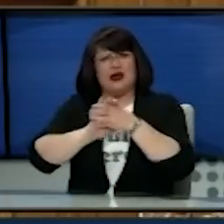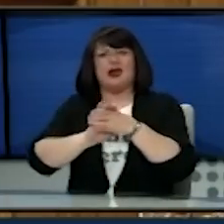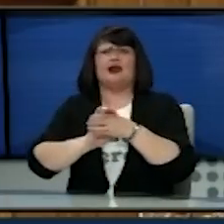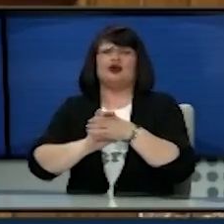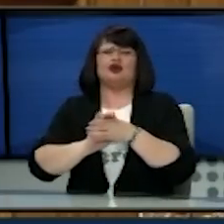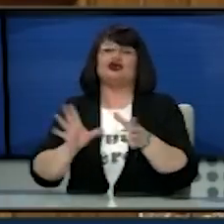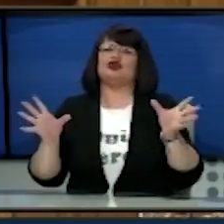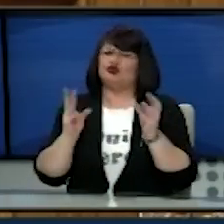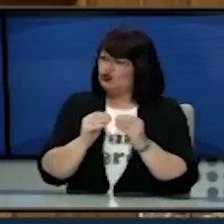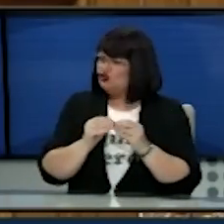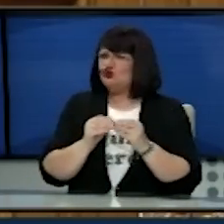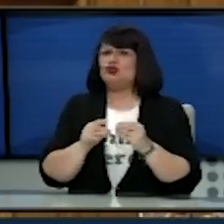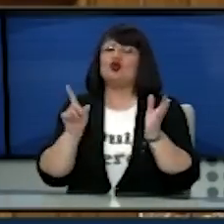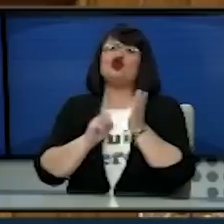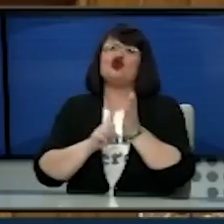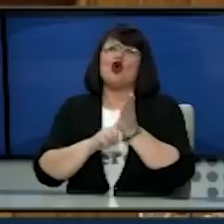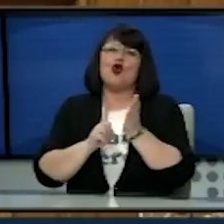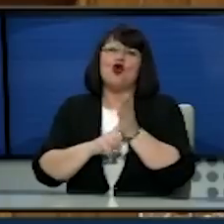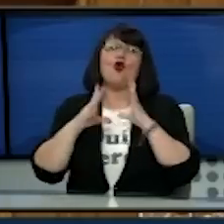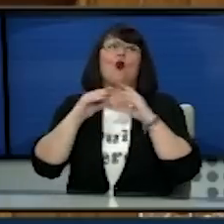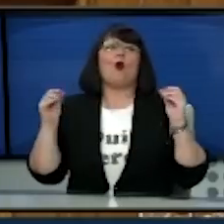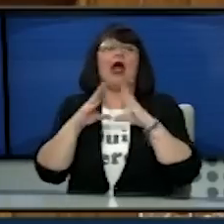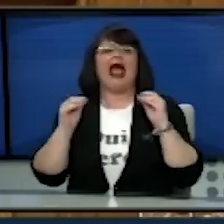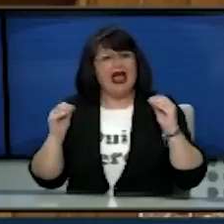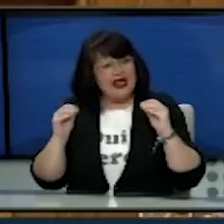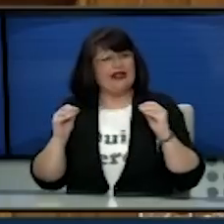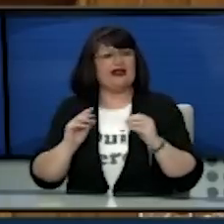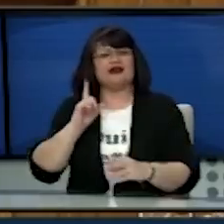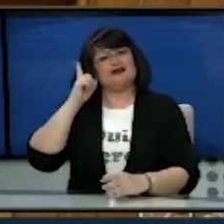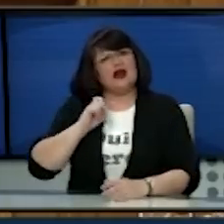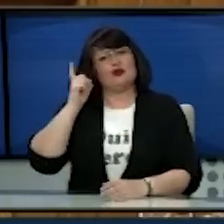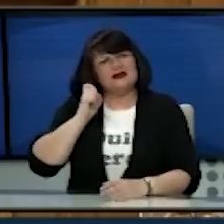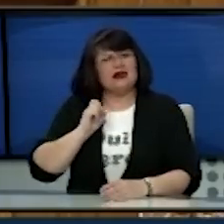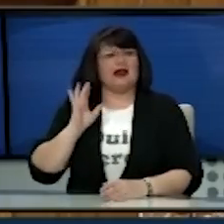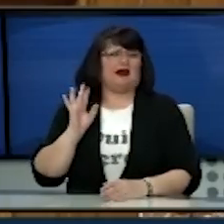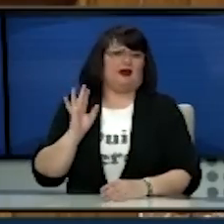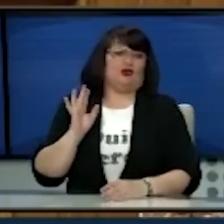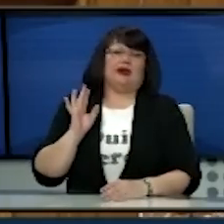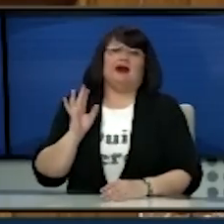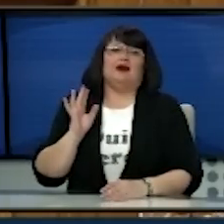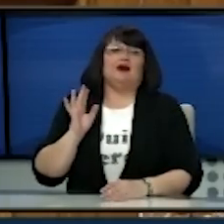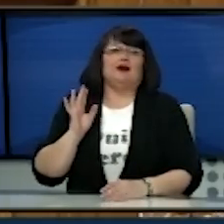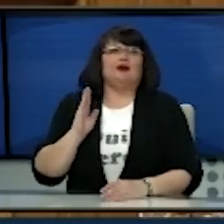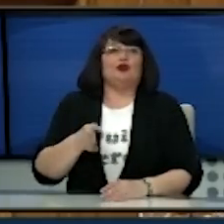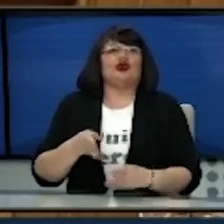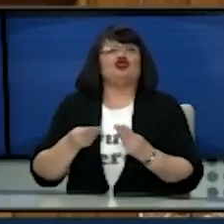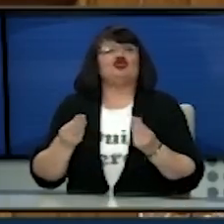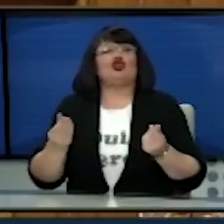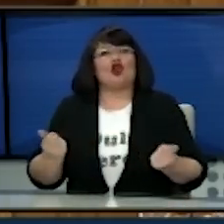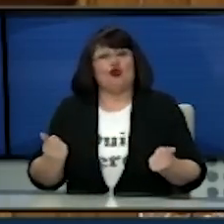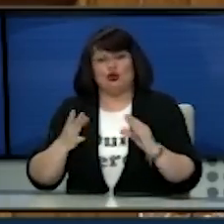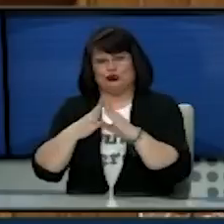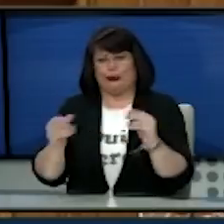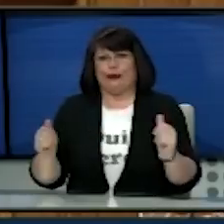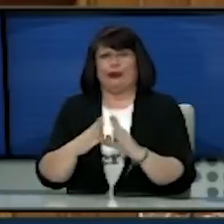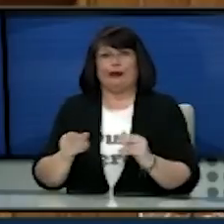τα ενσωματώσατε στο νόμο για τον ΟΑΕΔ. Ξέρουμε πως έτσι μπορείτε να